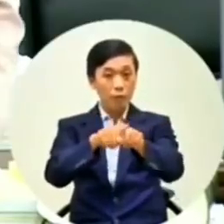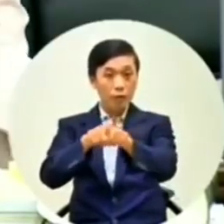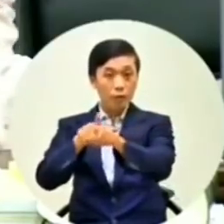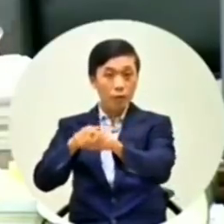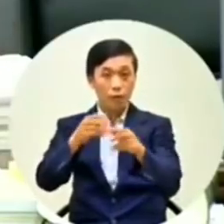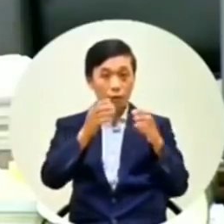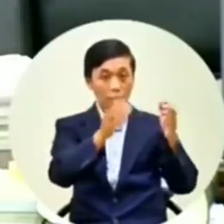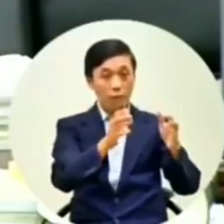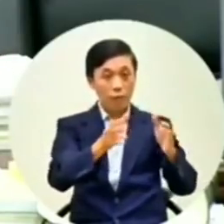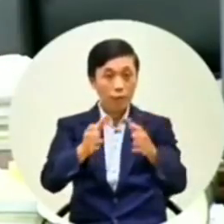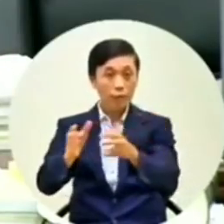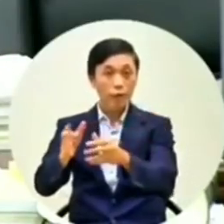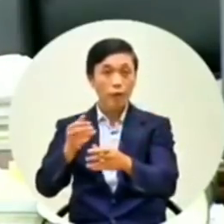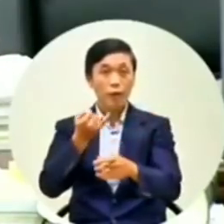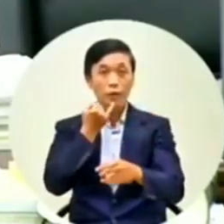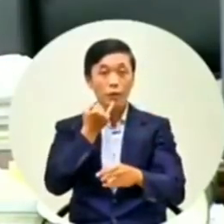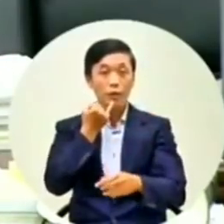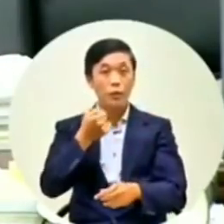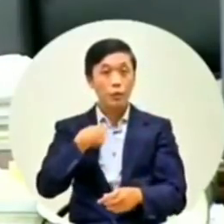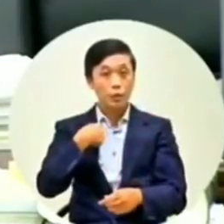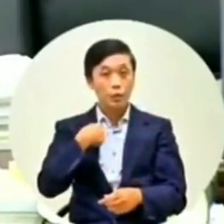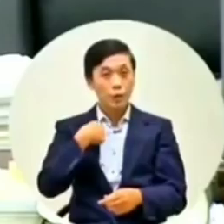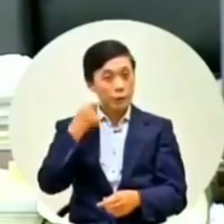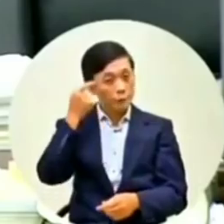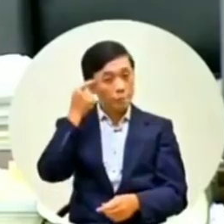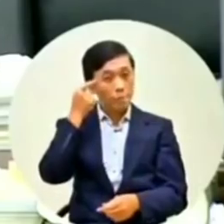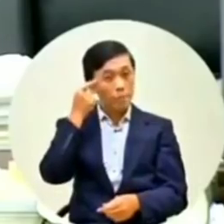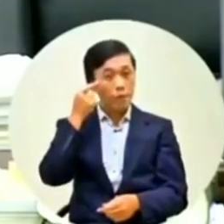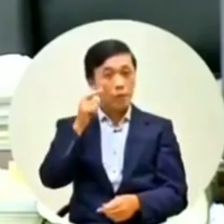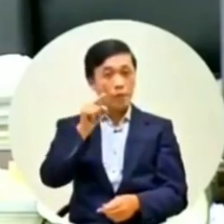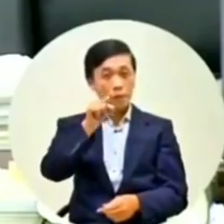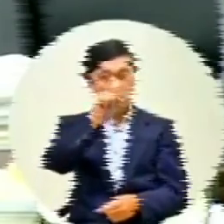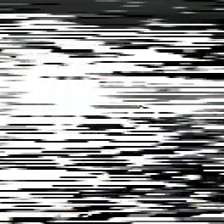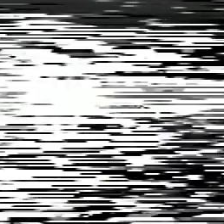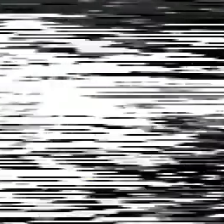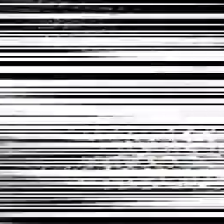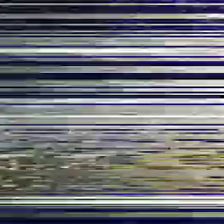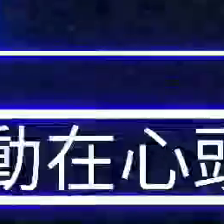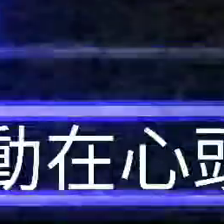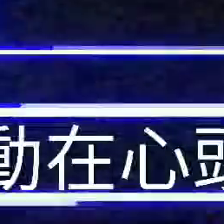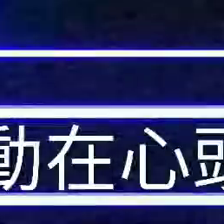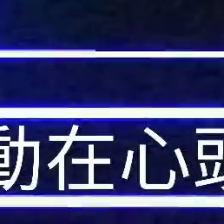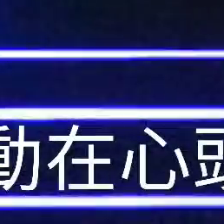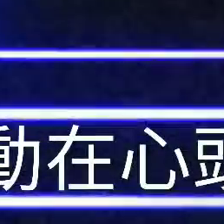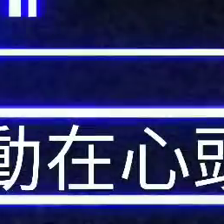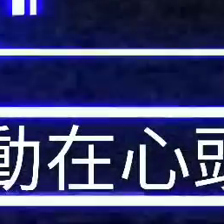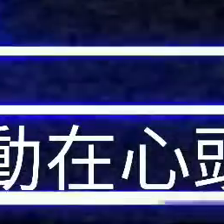些建设哈。我觉得我们真的打了一个非常大的一个问号哈。